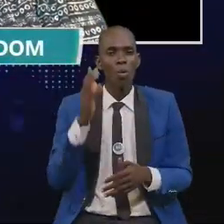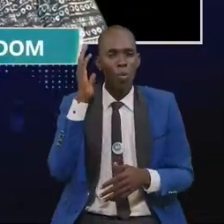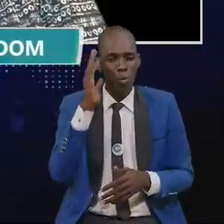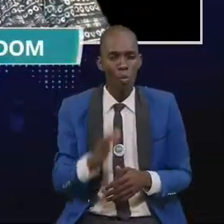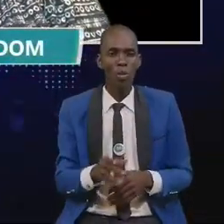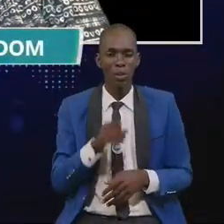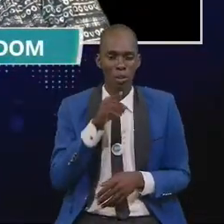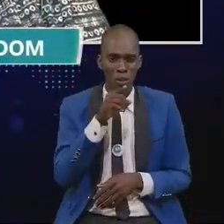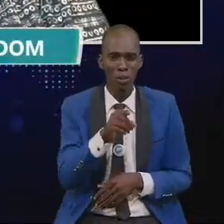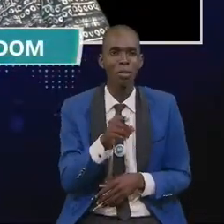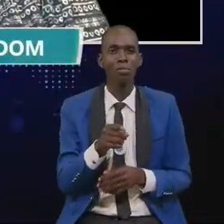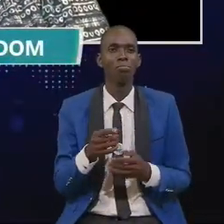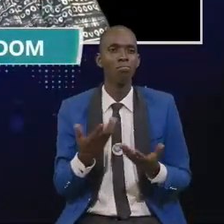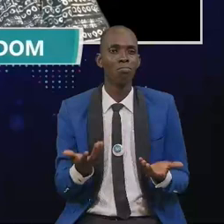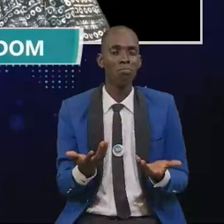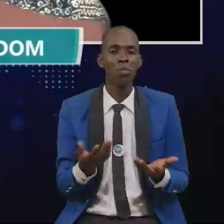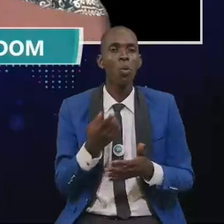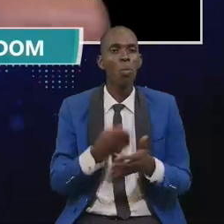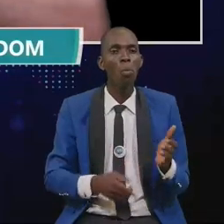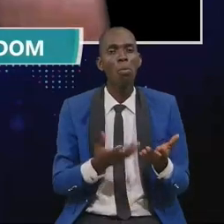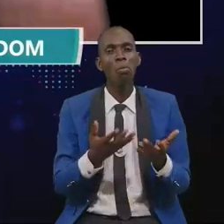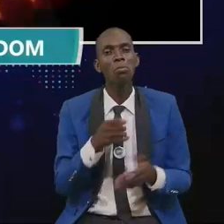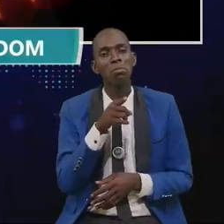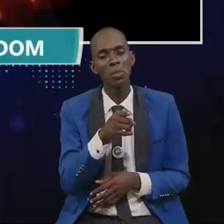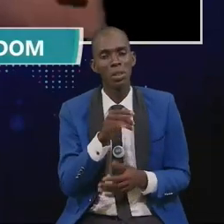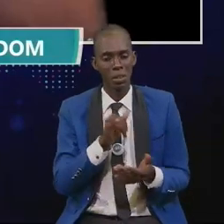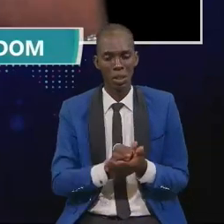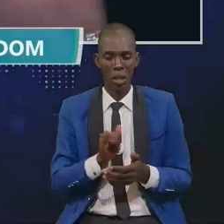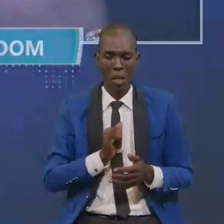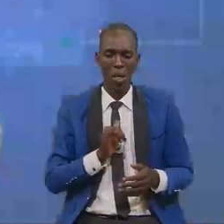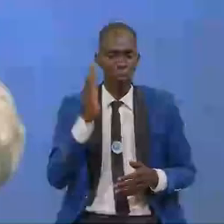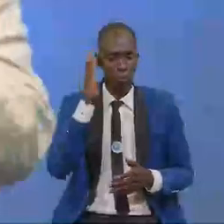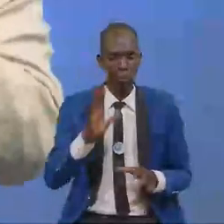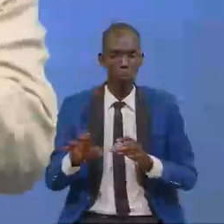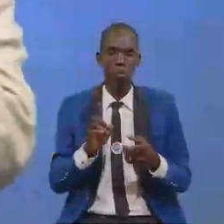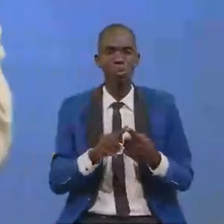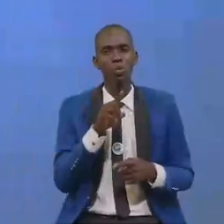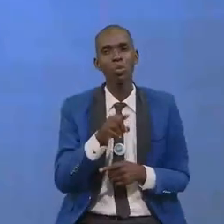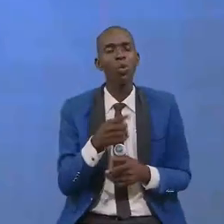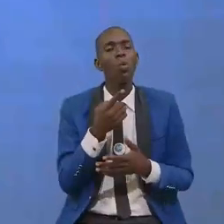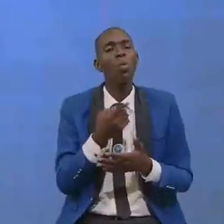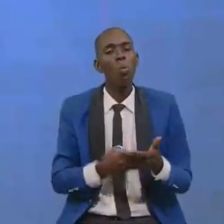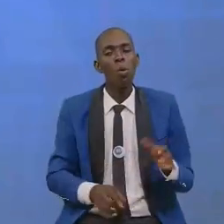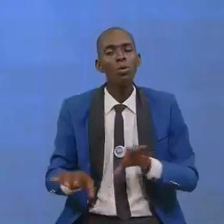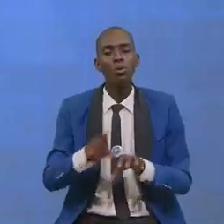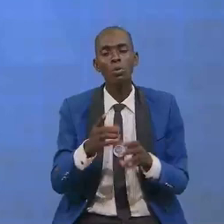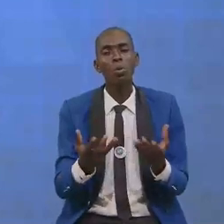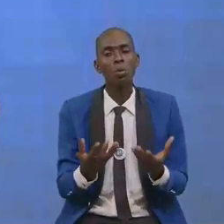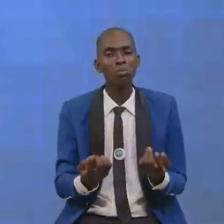te fasse que veux-tu que je te fasse que veux-tu